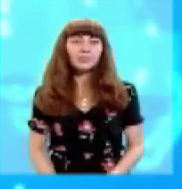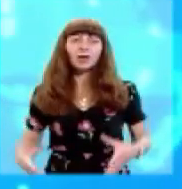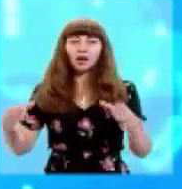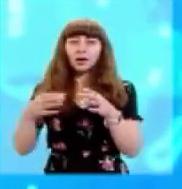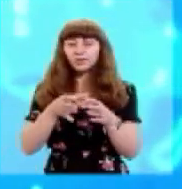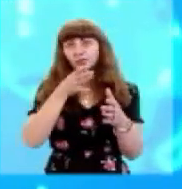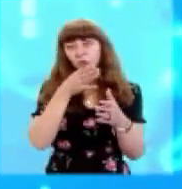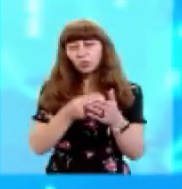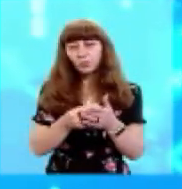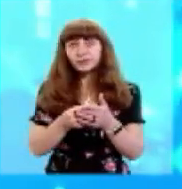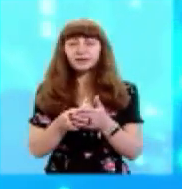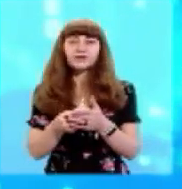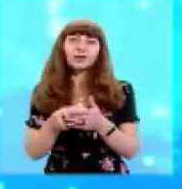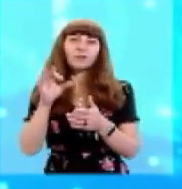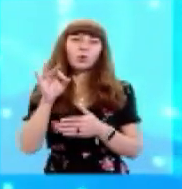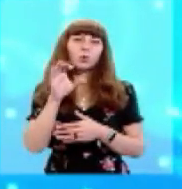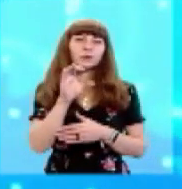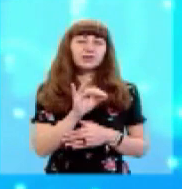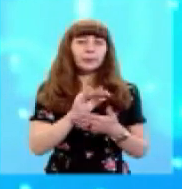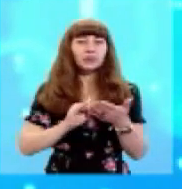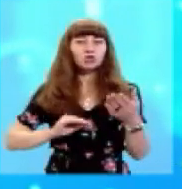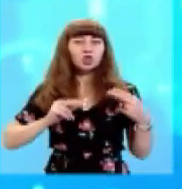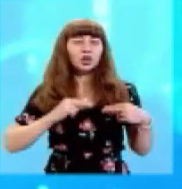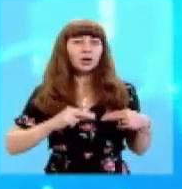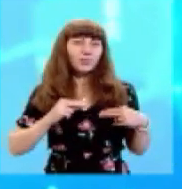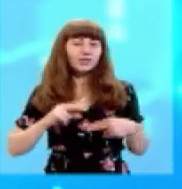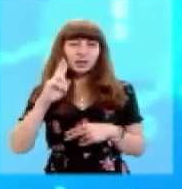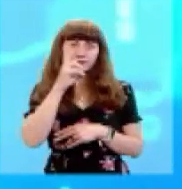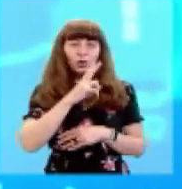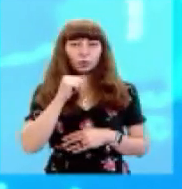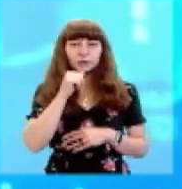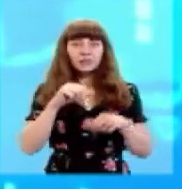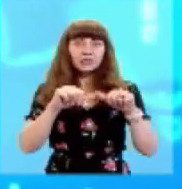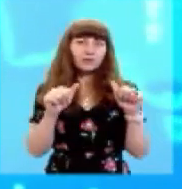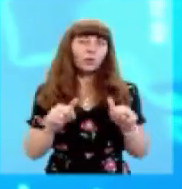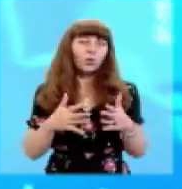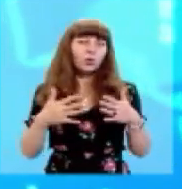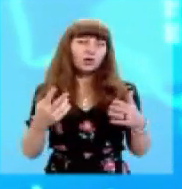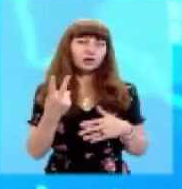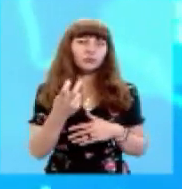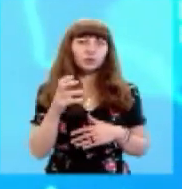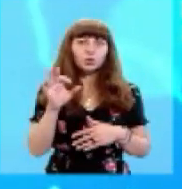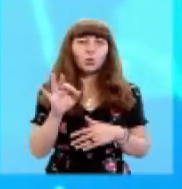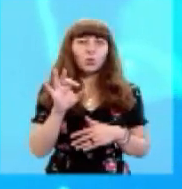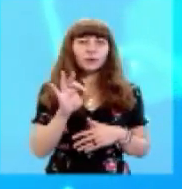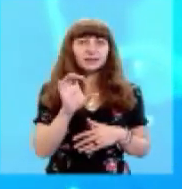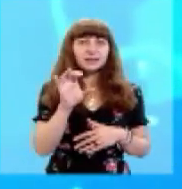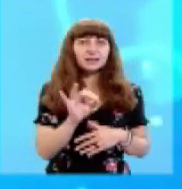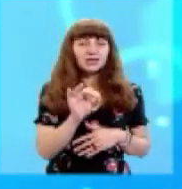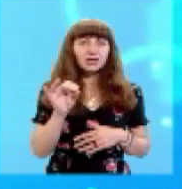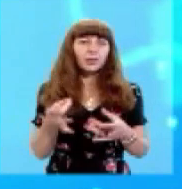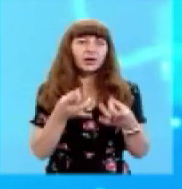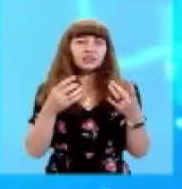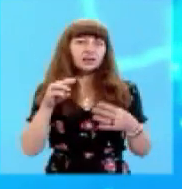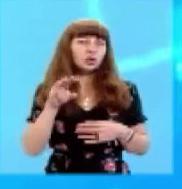Объединение собственников имущества продолжает свою работу. За 2 года в Кустанае зарегистрировано более 200 ОСИ и простых